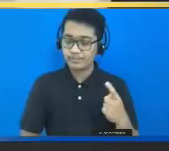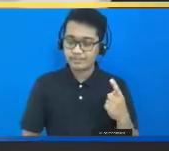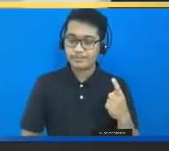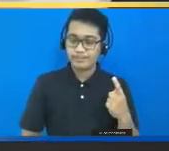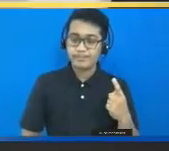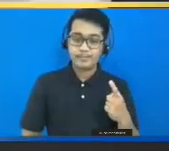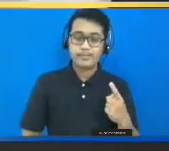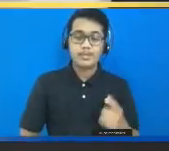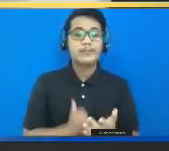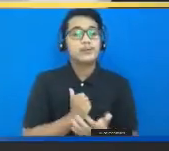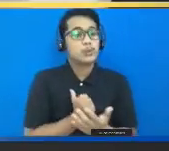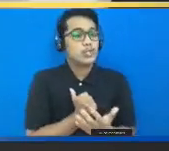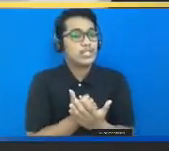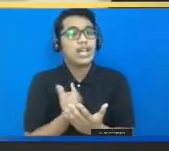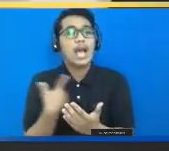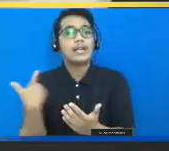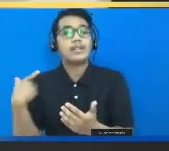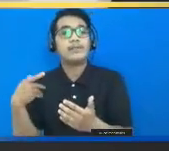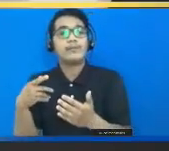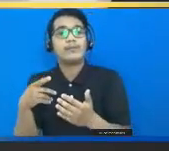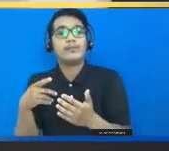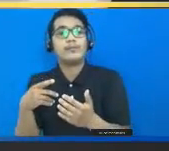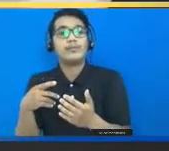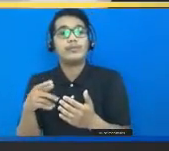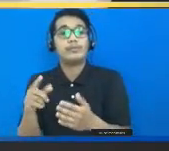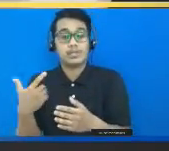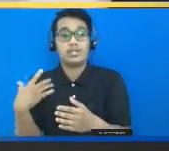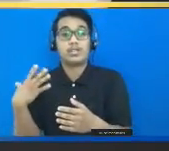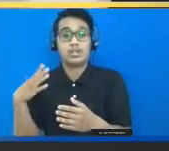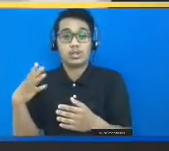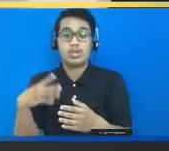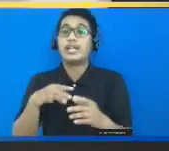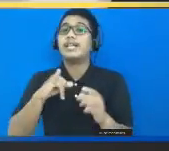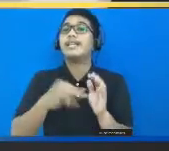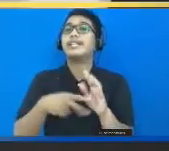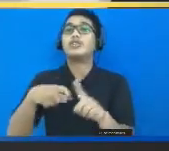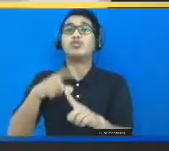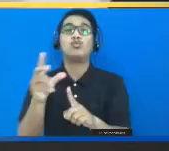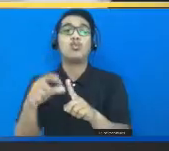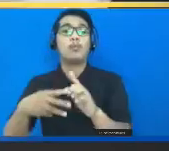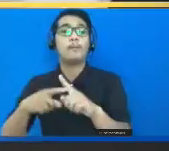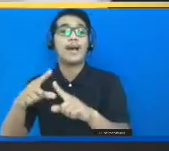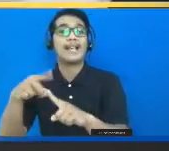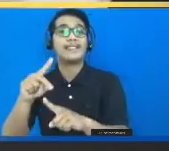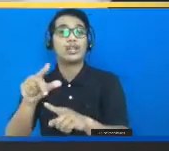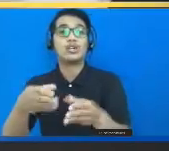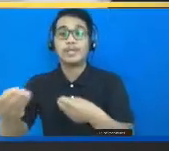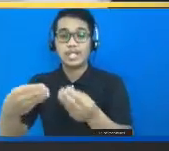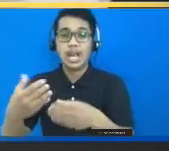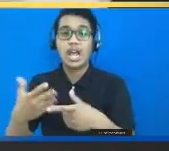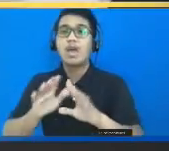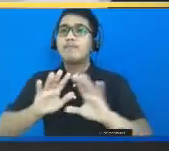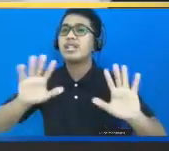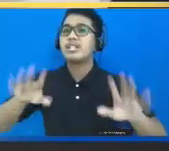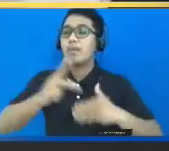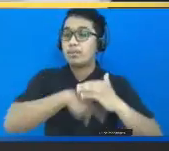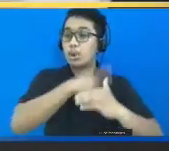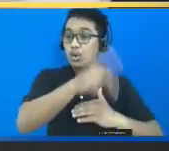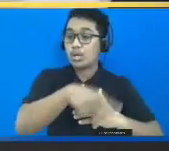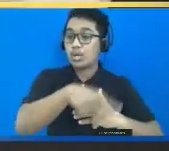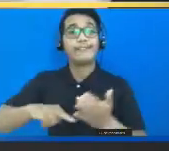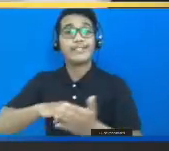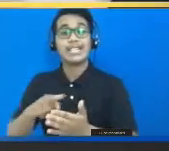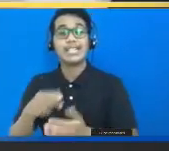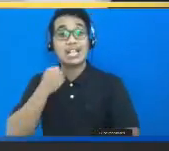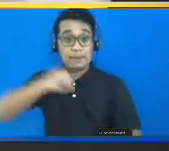sebetulnya juga berhubung profesinya sebagai dosen dan direktur inkubator bisnis yang menjalankan lumayan banyak program kamus Merdeka nih pada saat ini